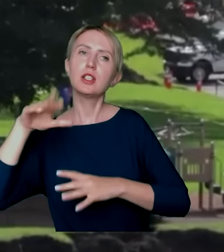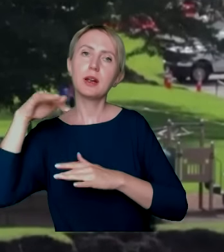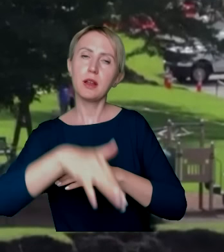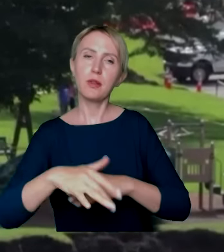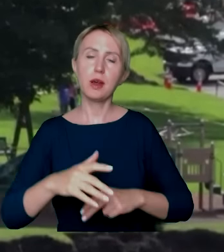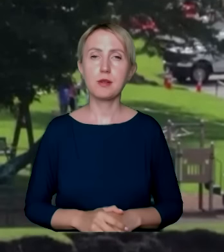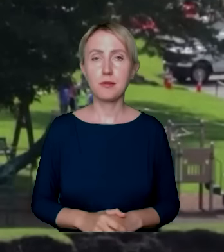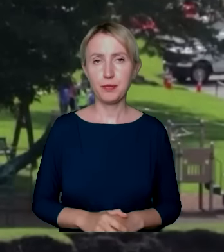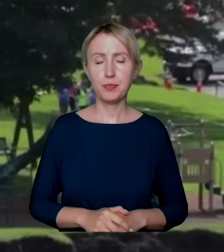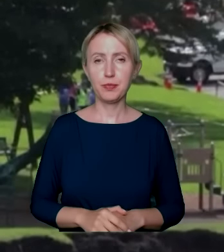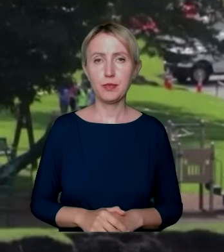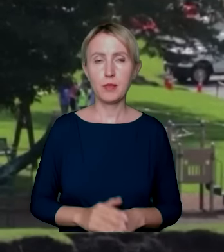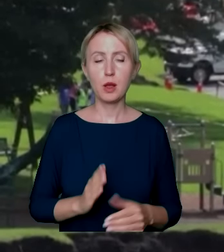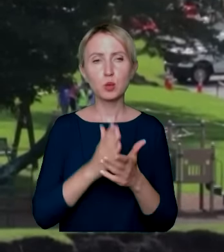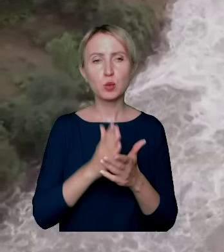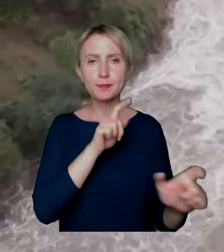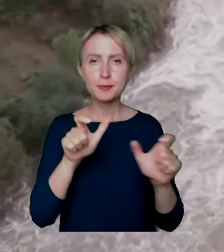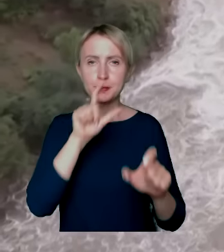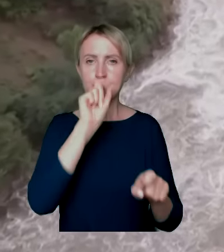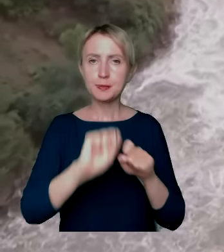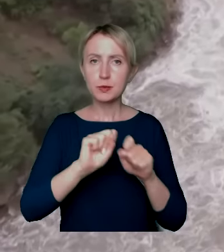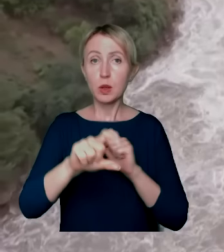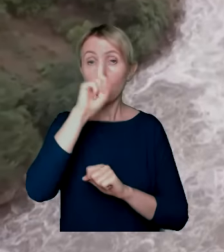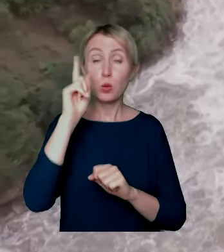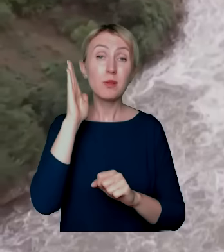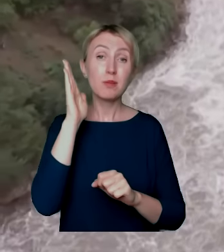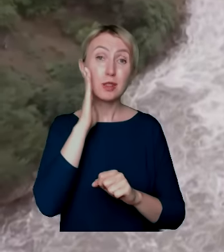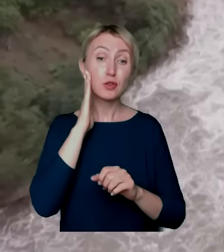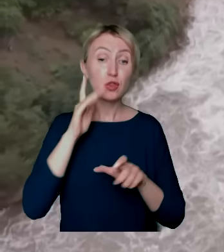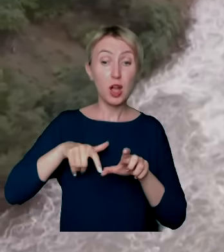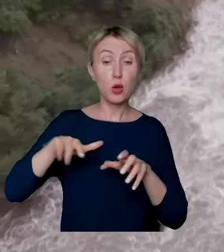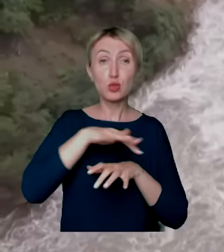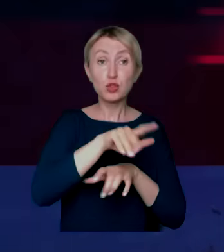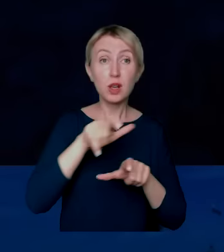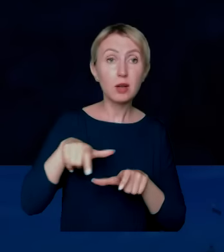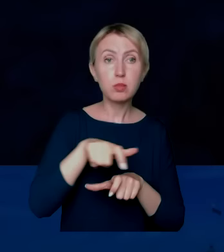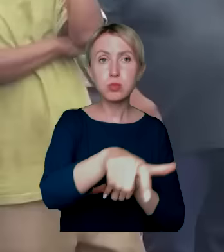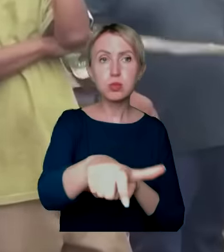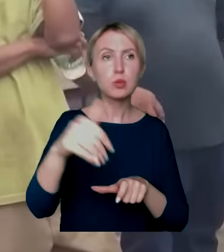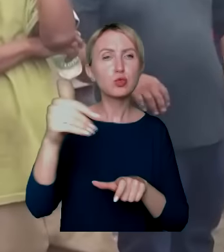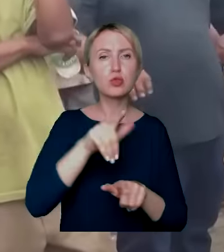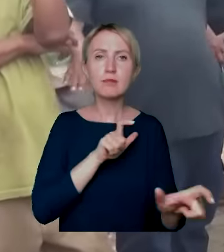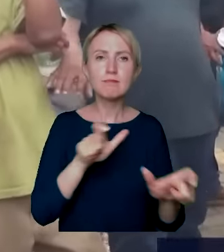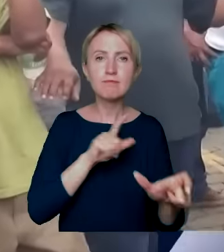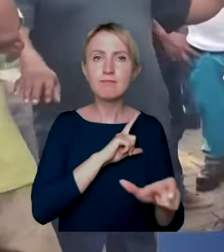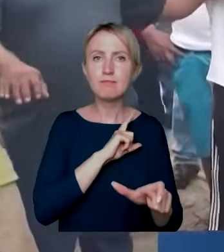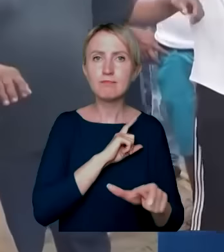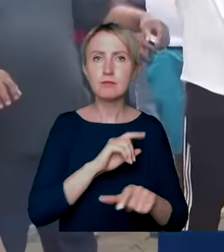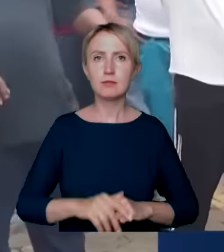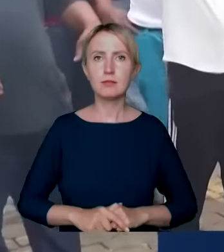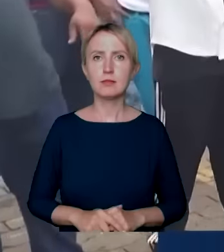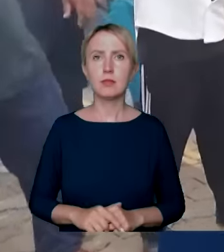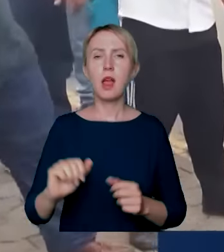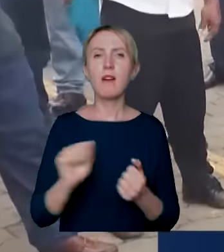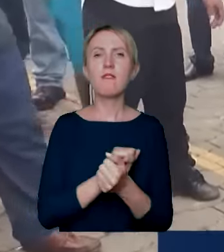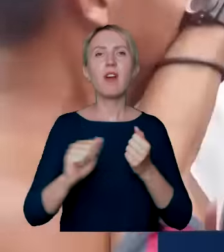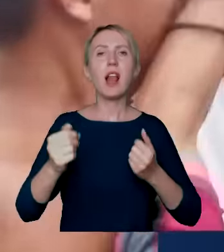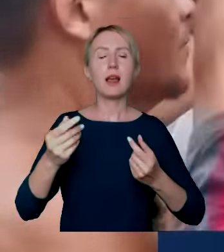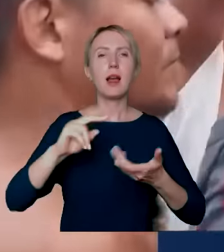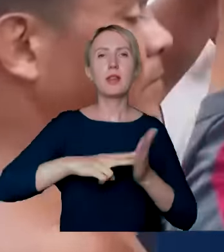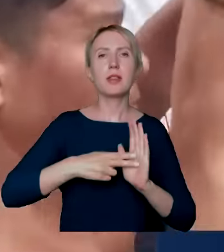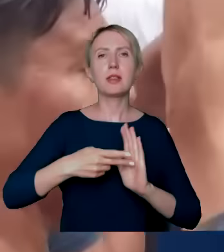cały czas monitorują zaporę. Ludzie mieszkający wzdłuż rzeki muszą stale zachowywać czujność. Walka i taniec na cześć Jana